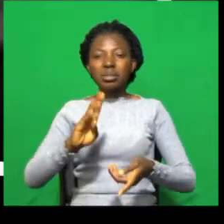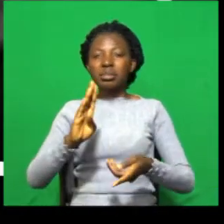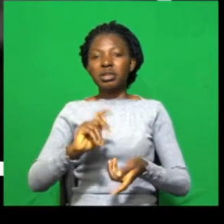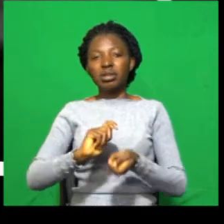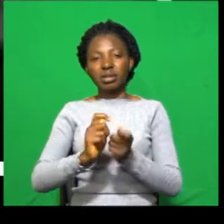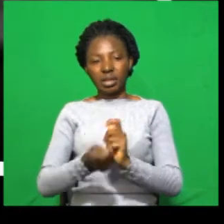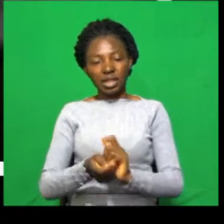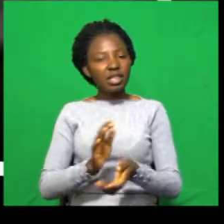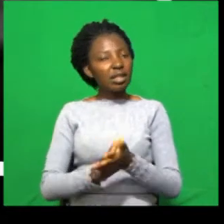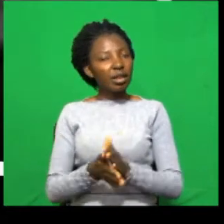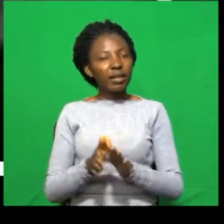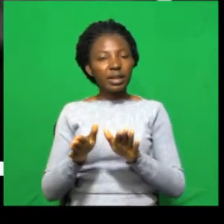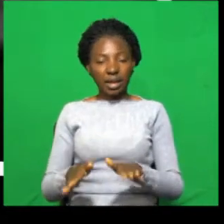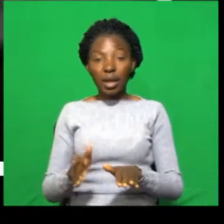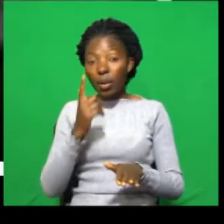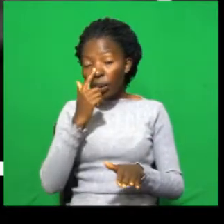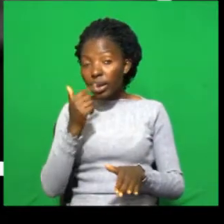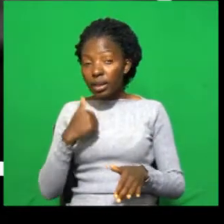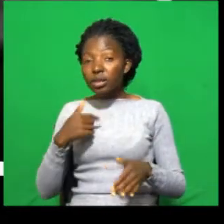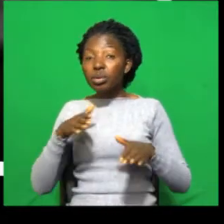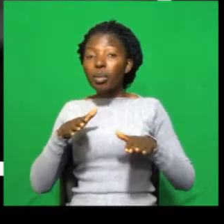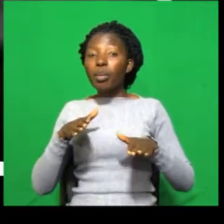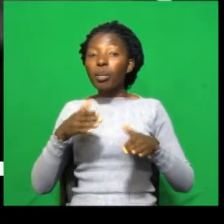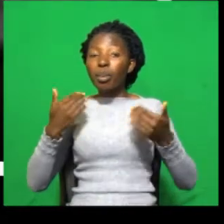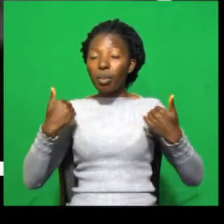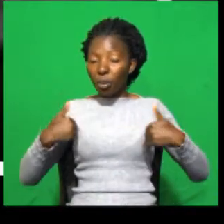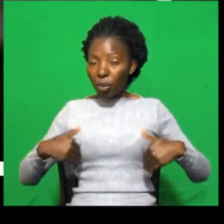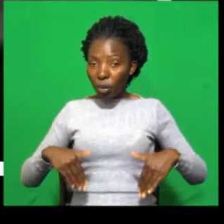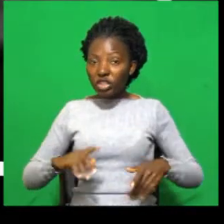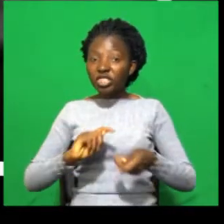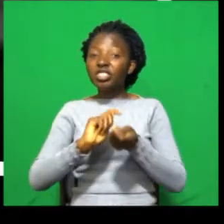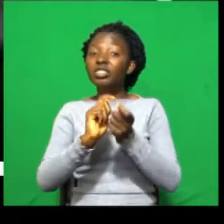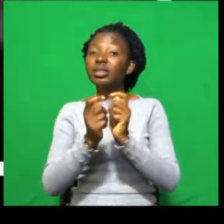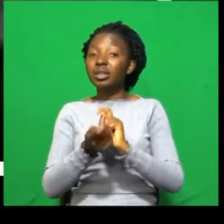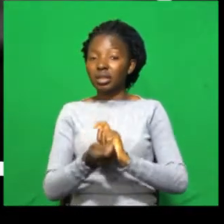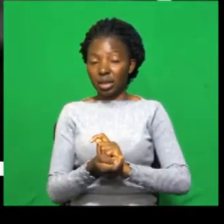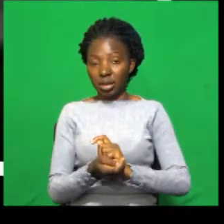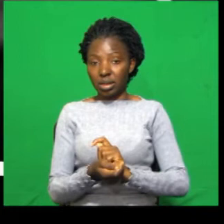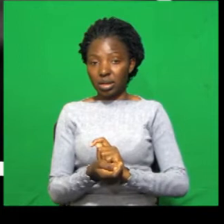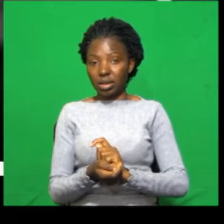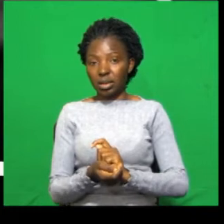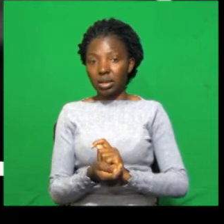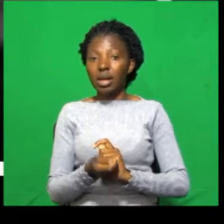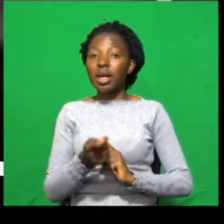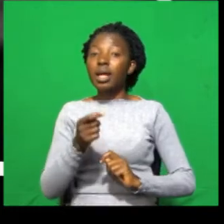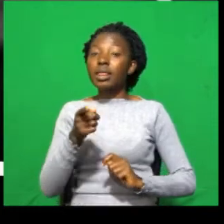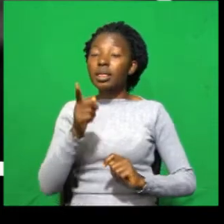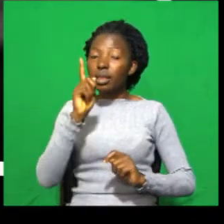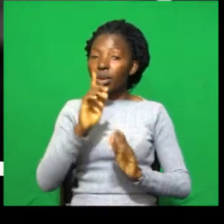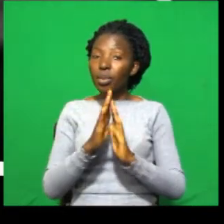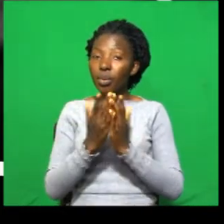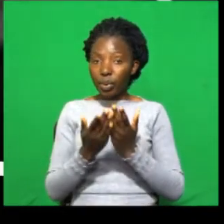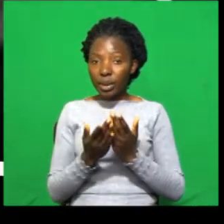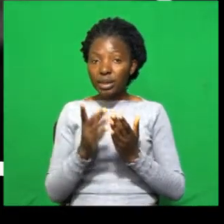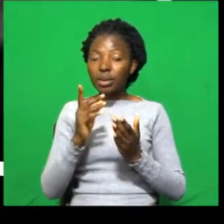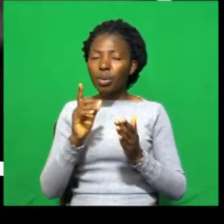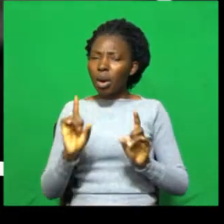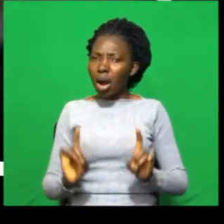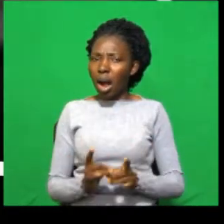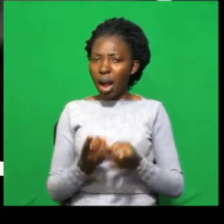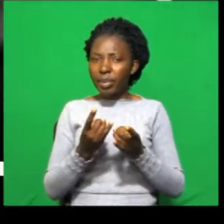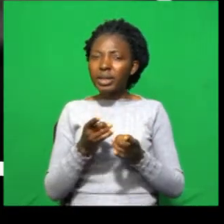kusafa. Zvino kana ichi chinovora chafuka kusavora, nechichi chinofa chafuka kusafa, ipapo shoko rakanyorwa richaitika